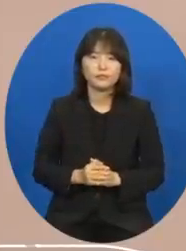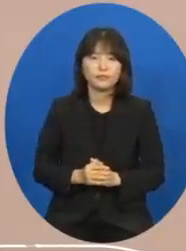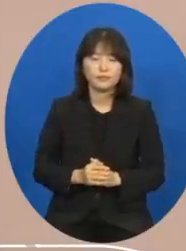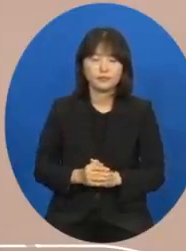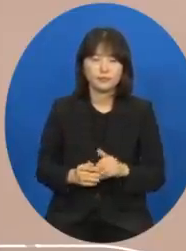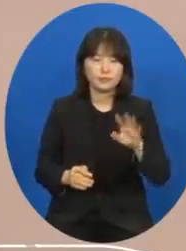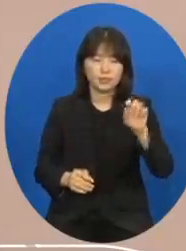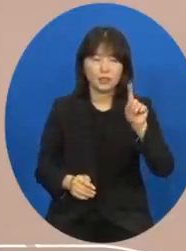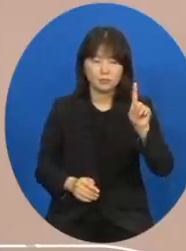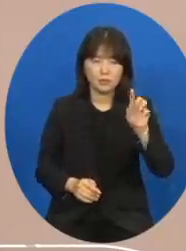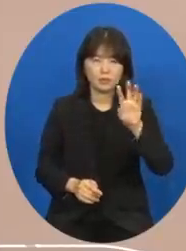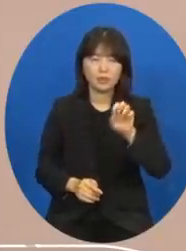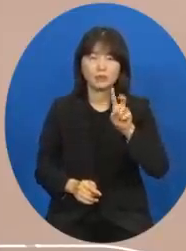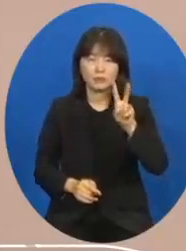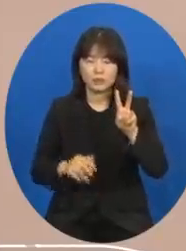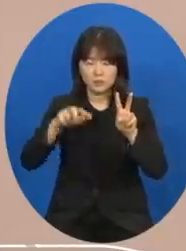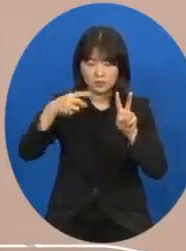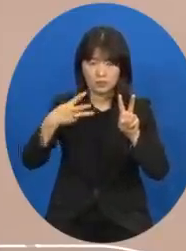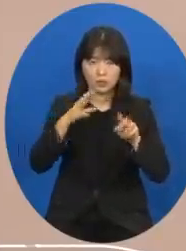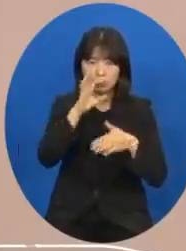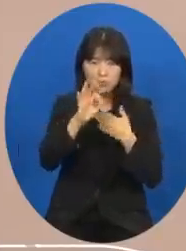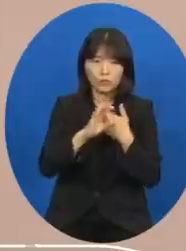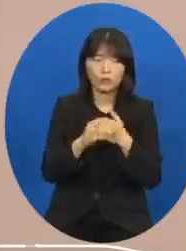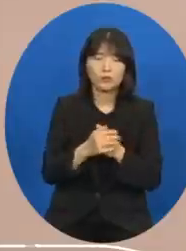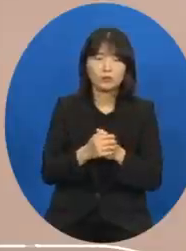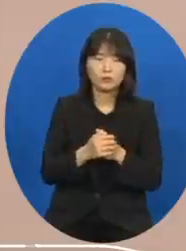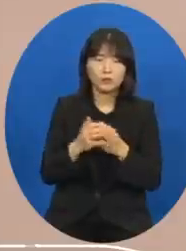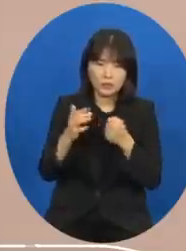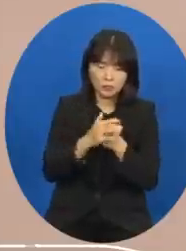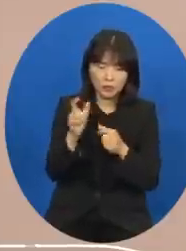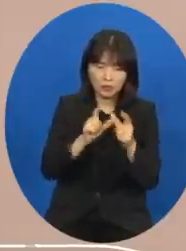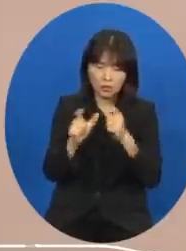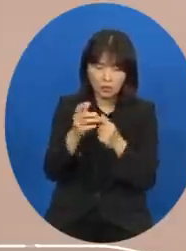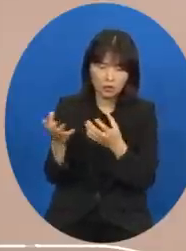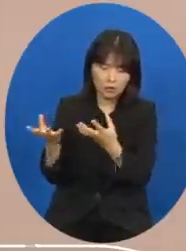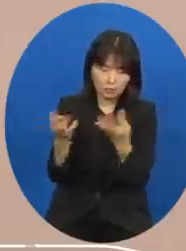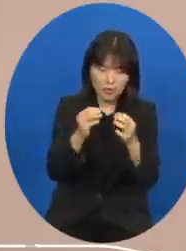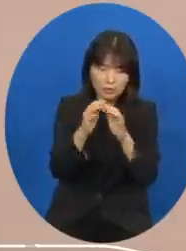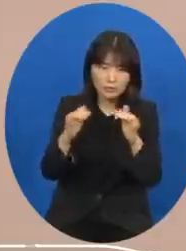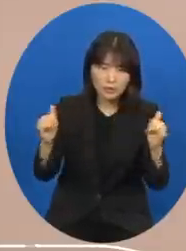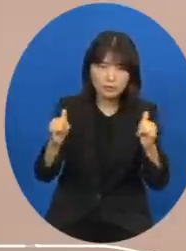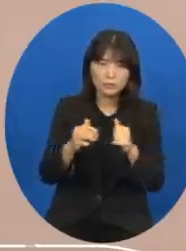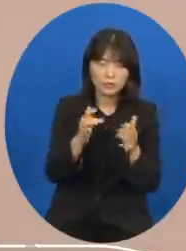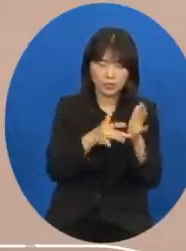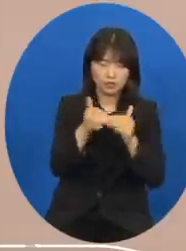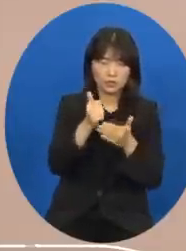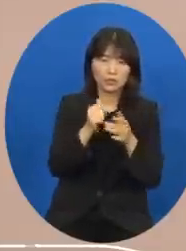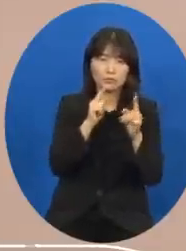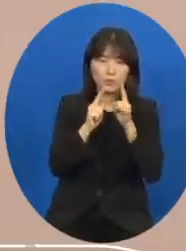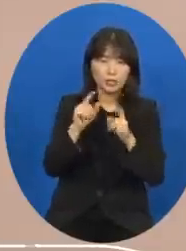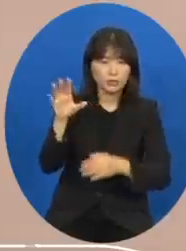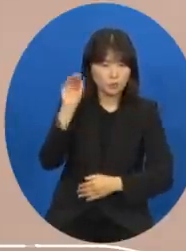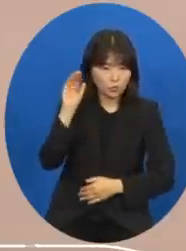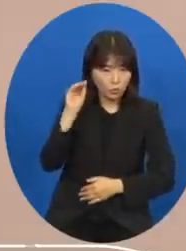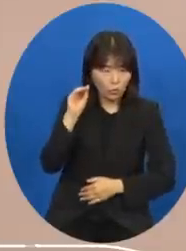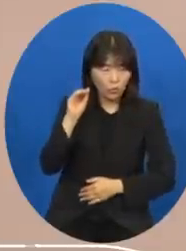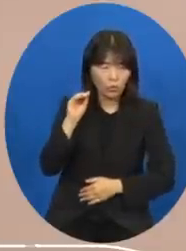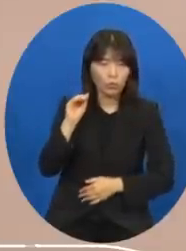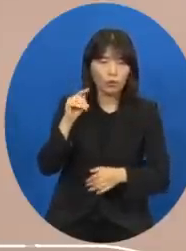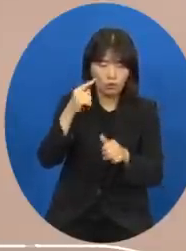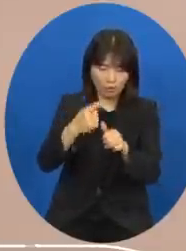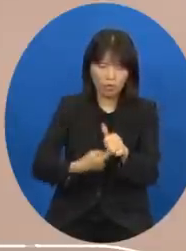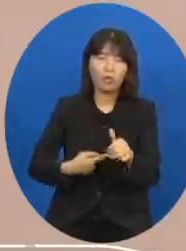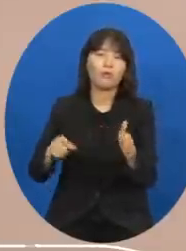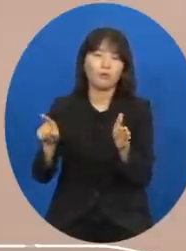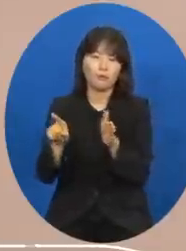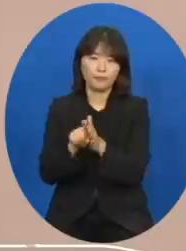41절 42절에서 그들은 이렇게 말합니다. 그래서 더 많은 사람들이 예수의 말씀을 듣고서 믿게